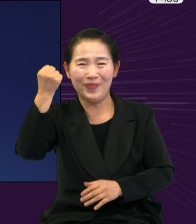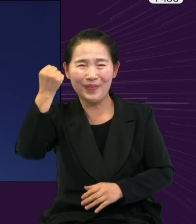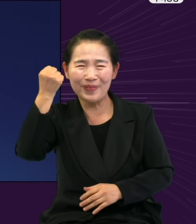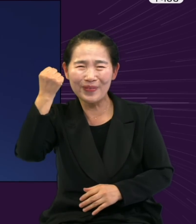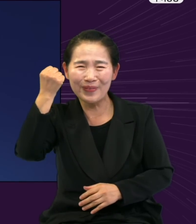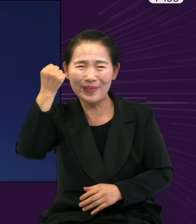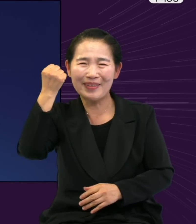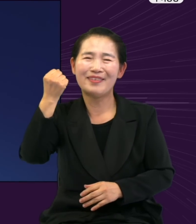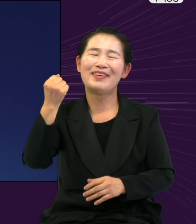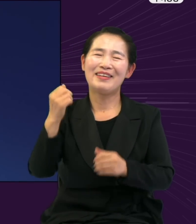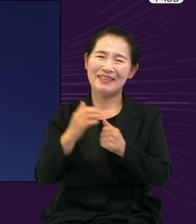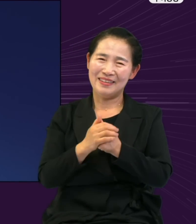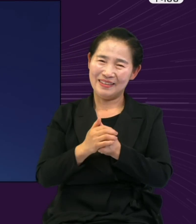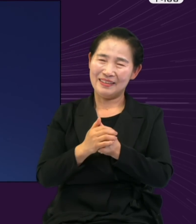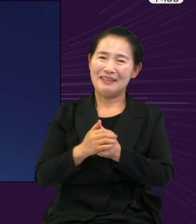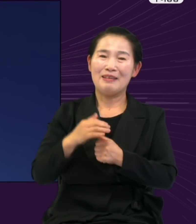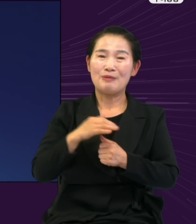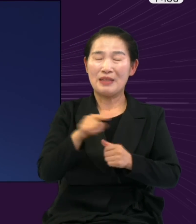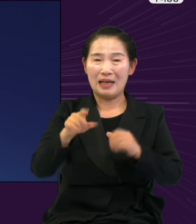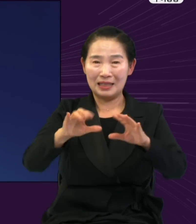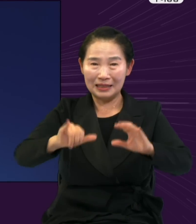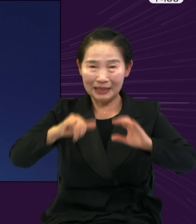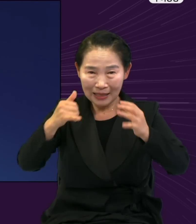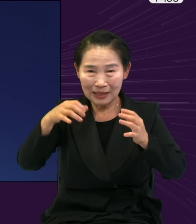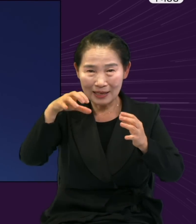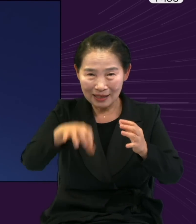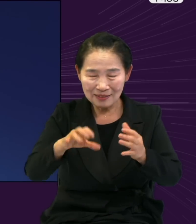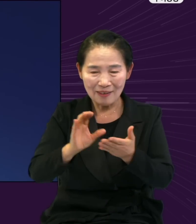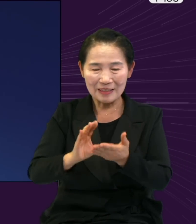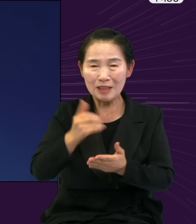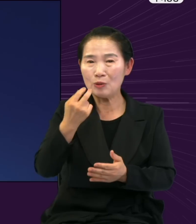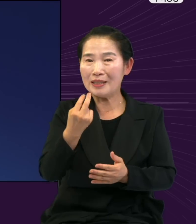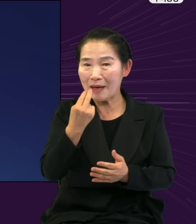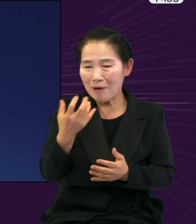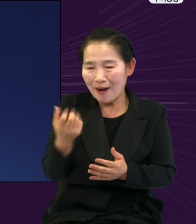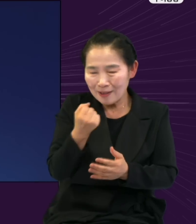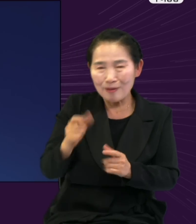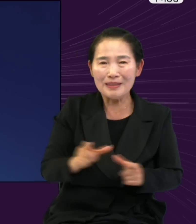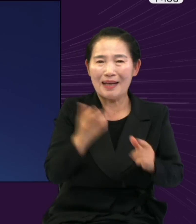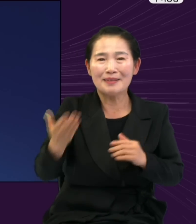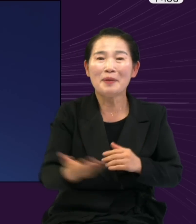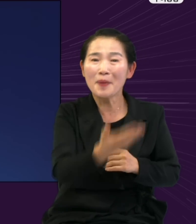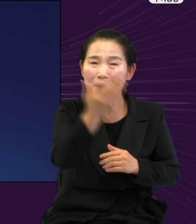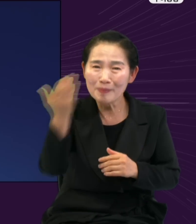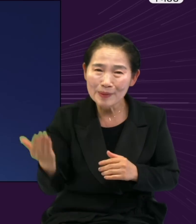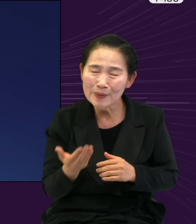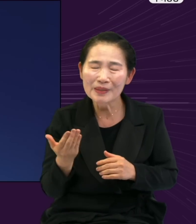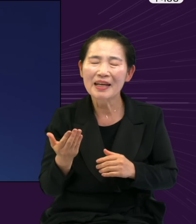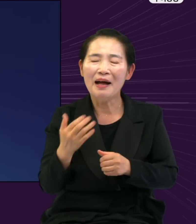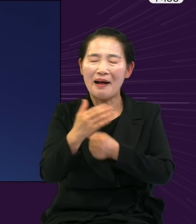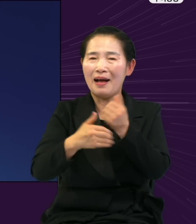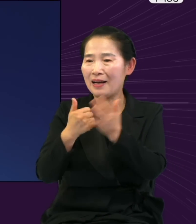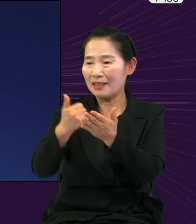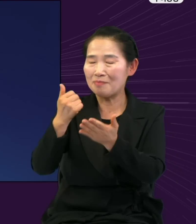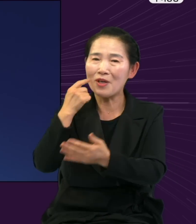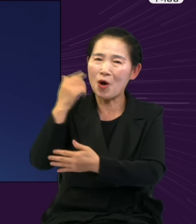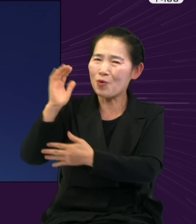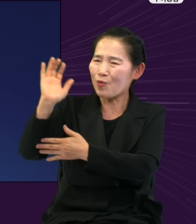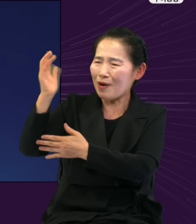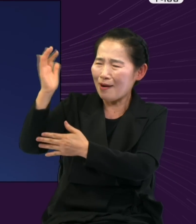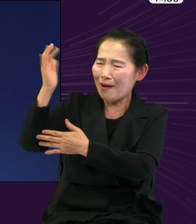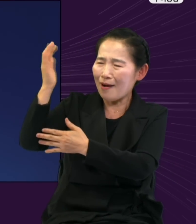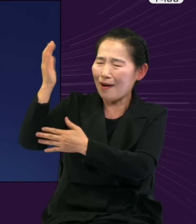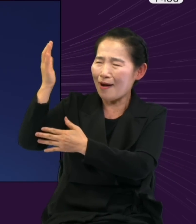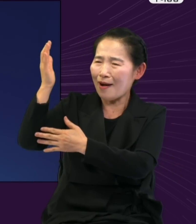땅에서 그리스도의 생명 안에 살아가고 있는 여러분, 우리 하나님께 영광이 되고 사라지는 이름